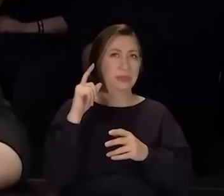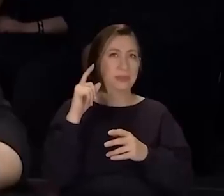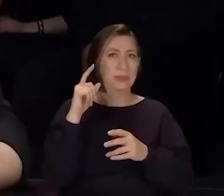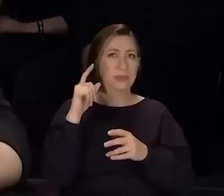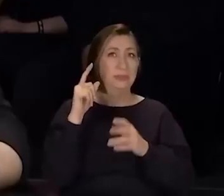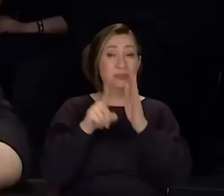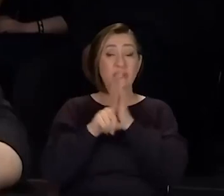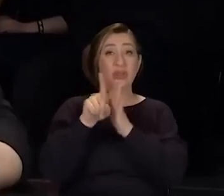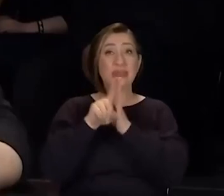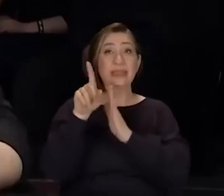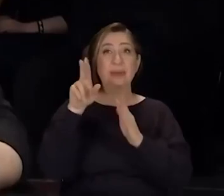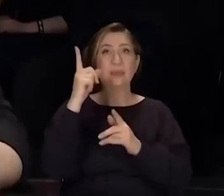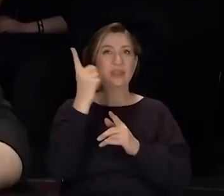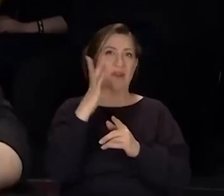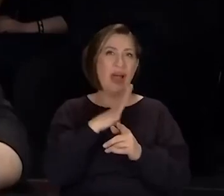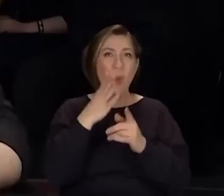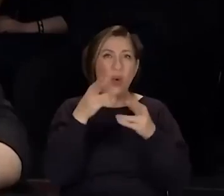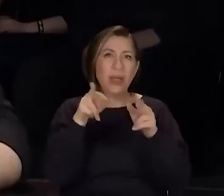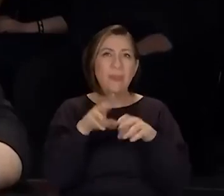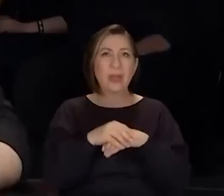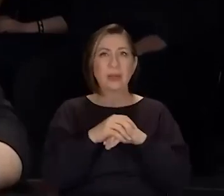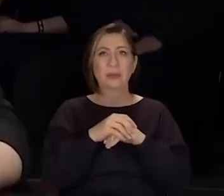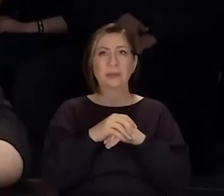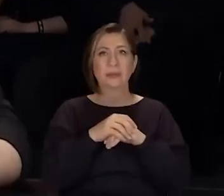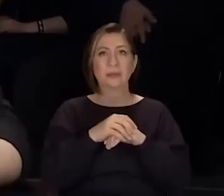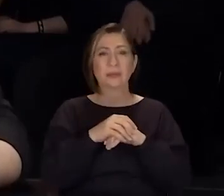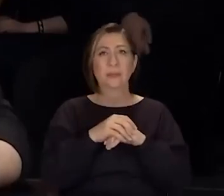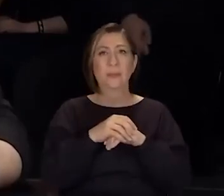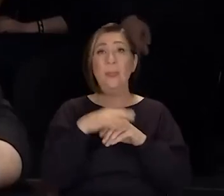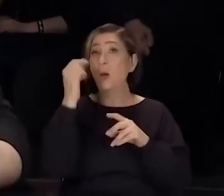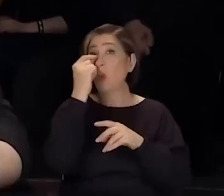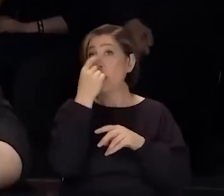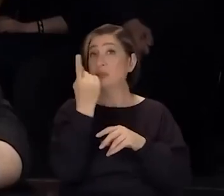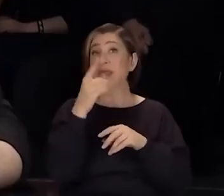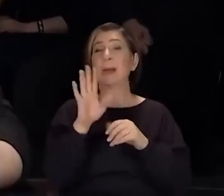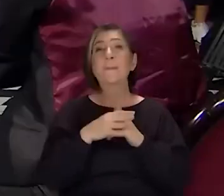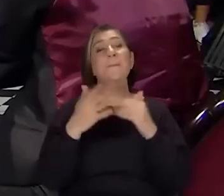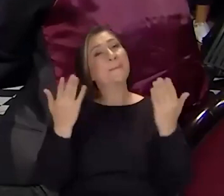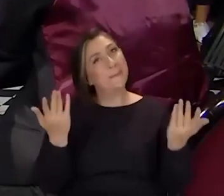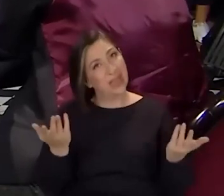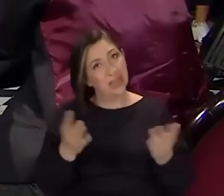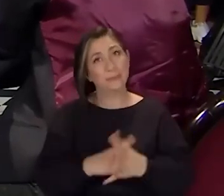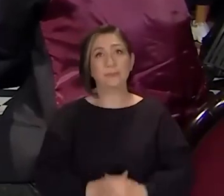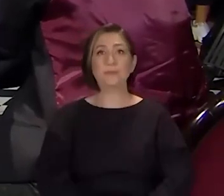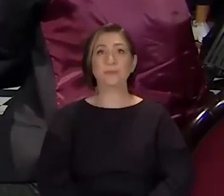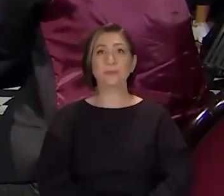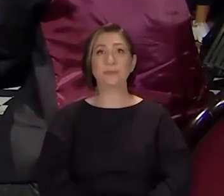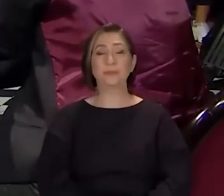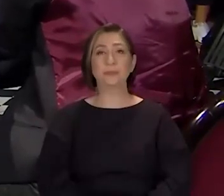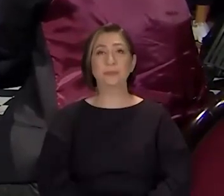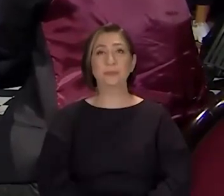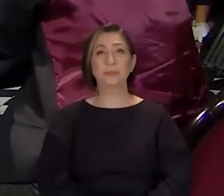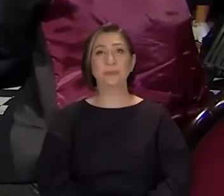film kadar başarılısın gibi tabii, bir durum var ya. Yani. Evet yani. Tabii ki. Yani kolay bir şey değil. Peki.